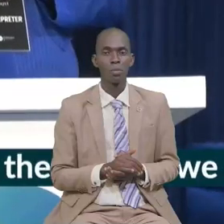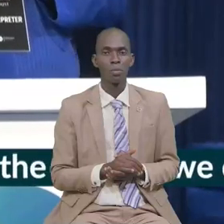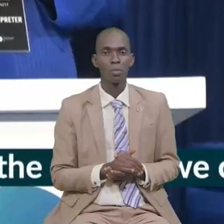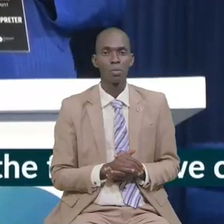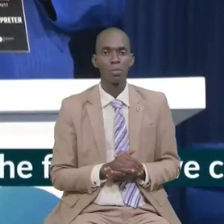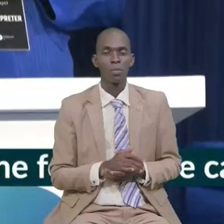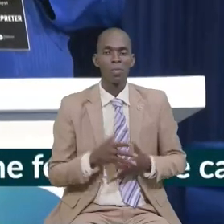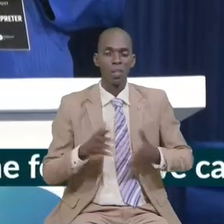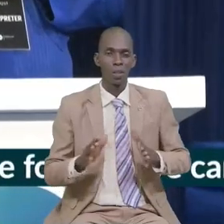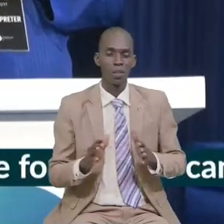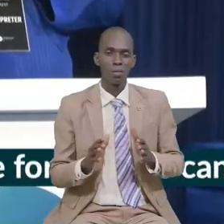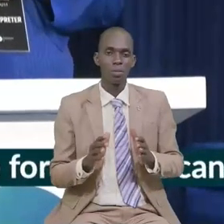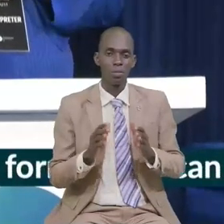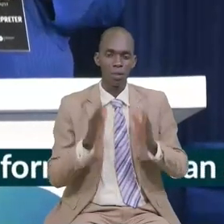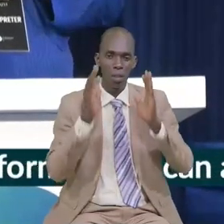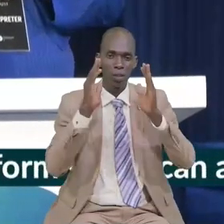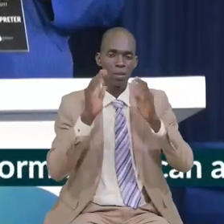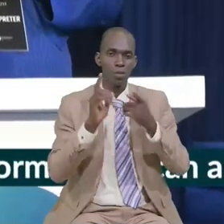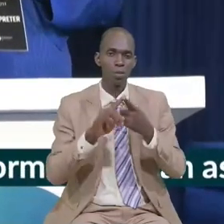tout le monde.